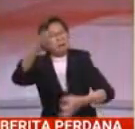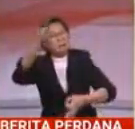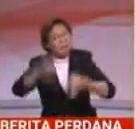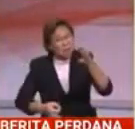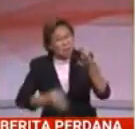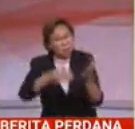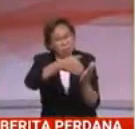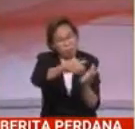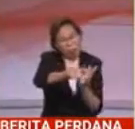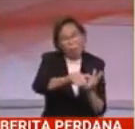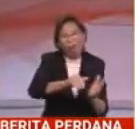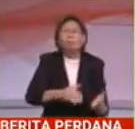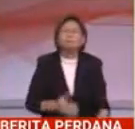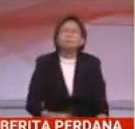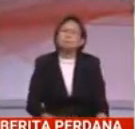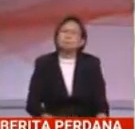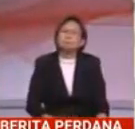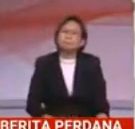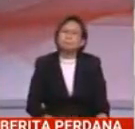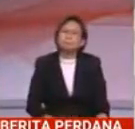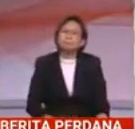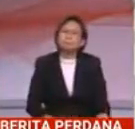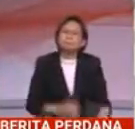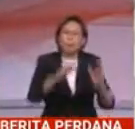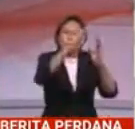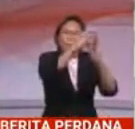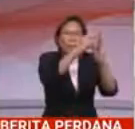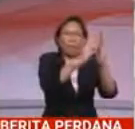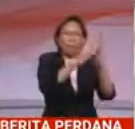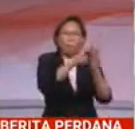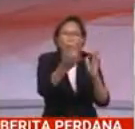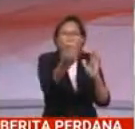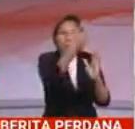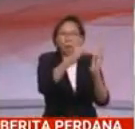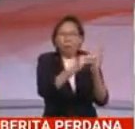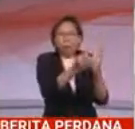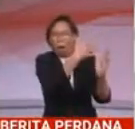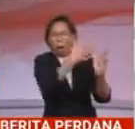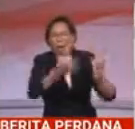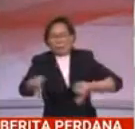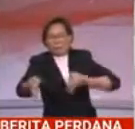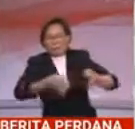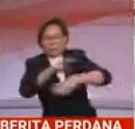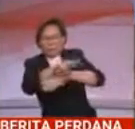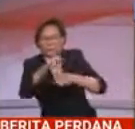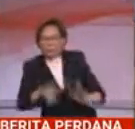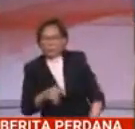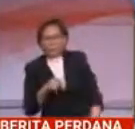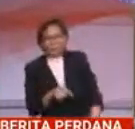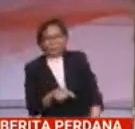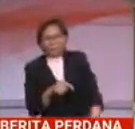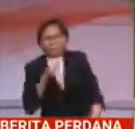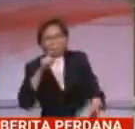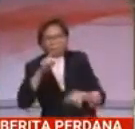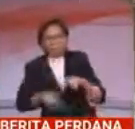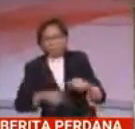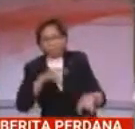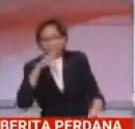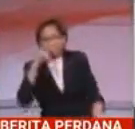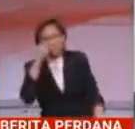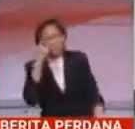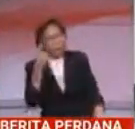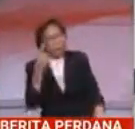itu dibenarkan. Jika beberapa perenggan itu dikeluarkan, keterangan saksi tidak akan dapat